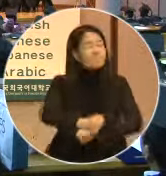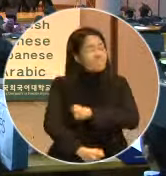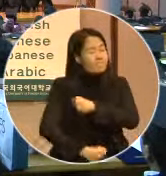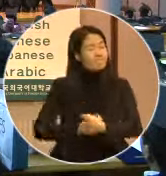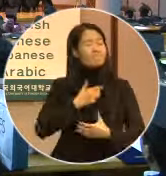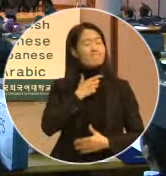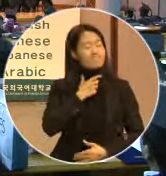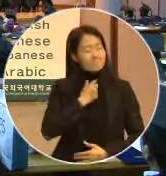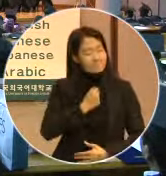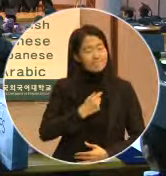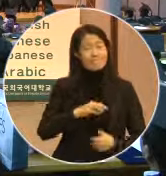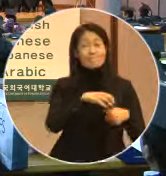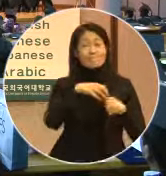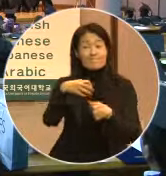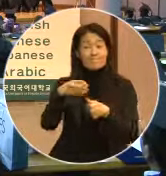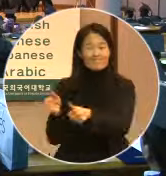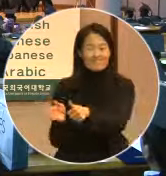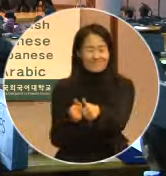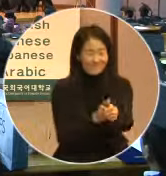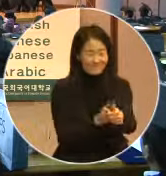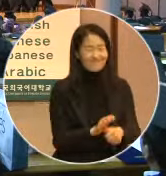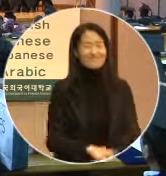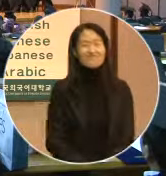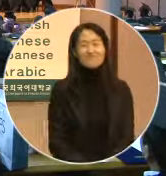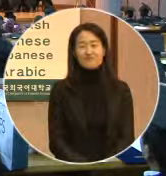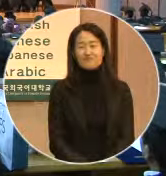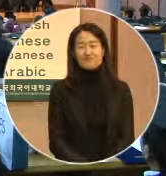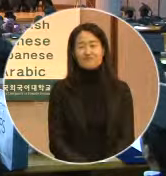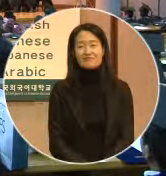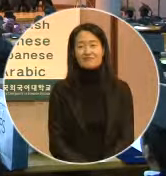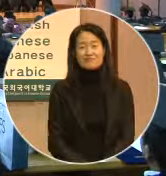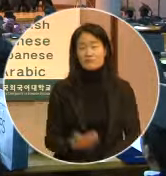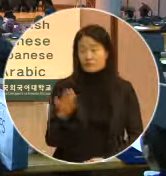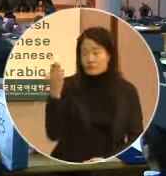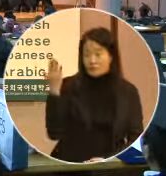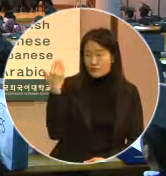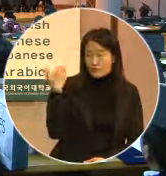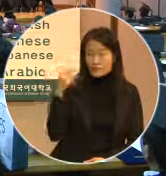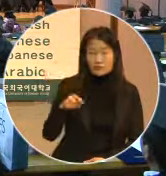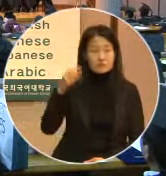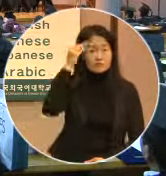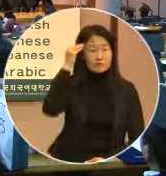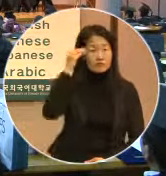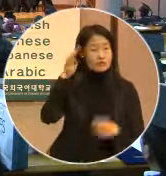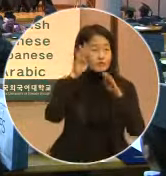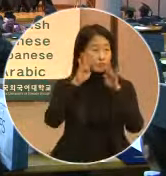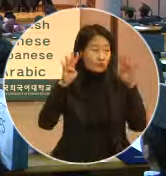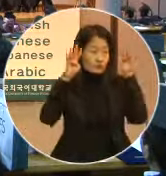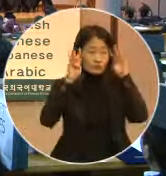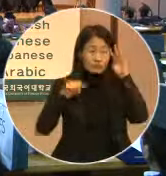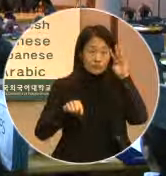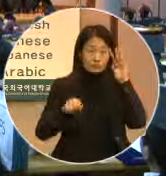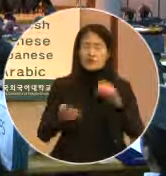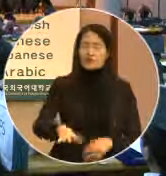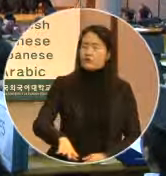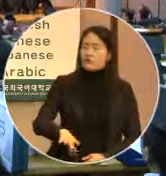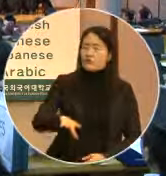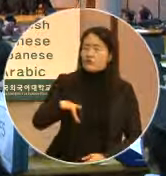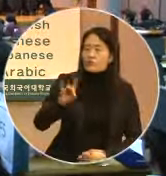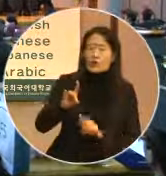마음으로 활용해 주시기 바라겠습니다. 지난해 우리 대학은 사이버대학 최초로